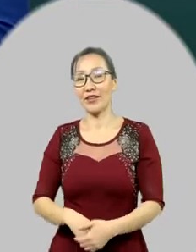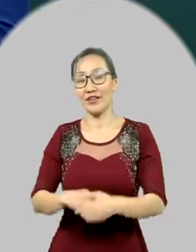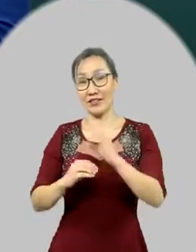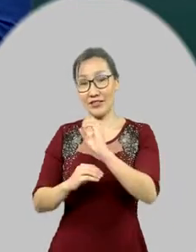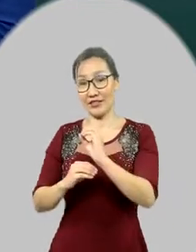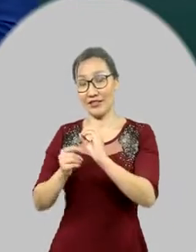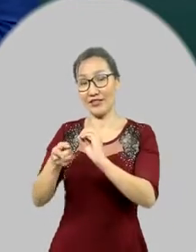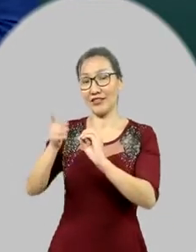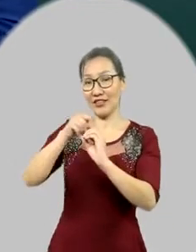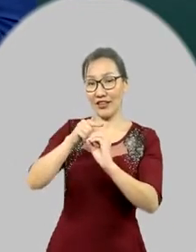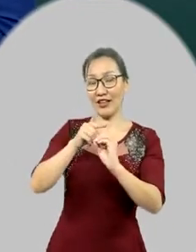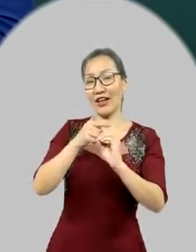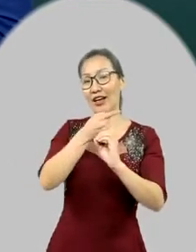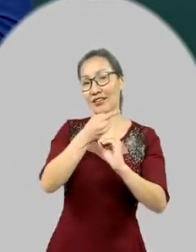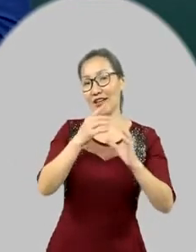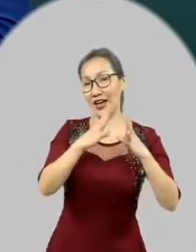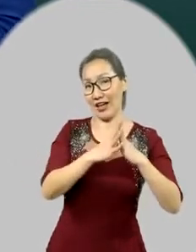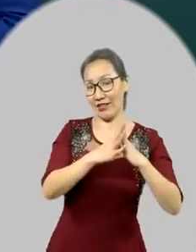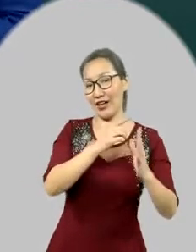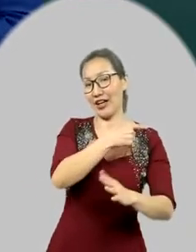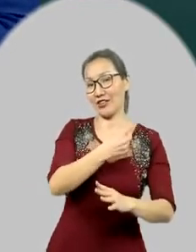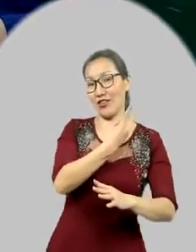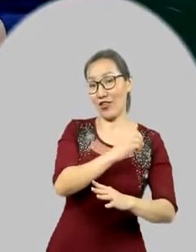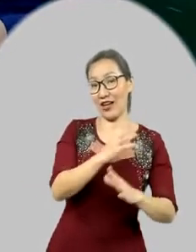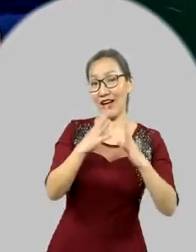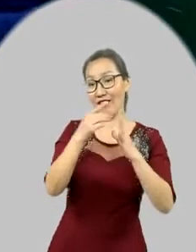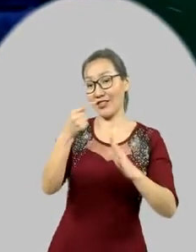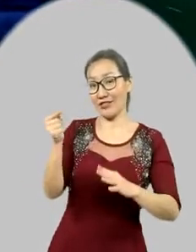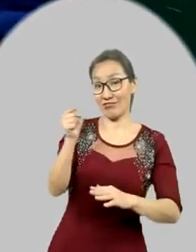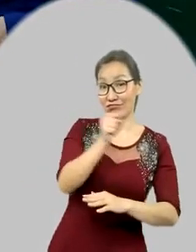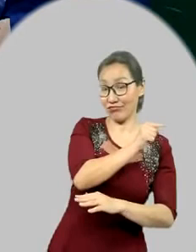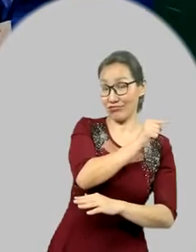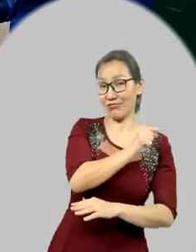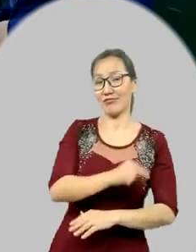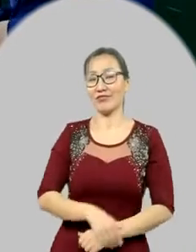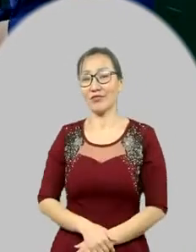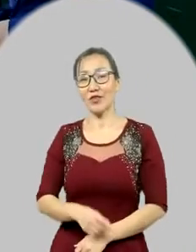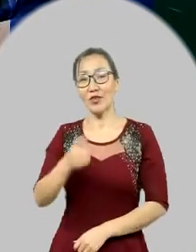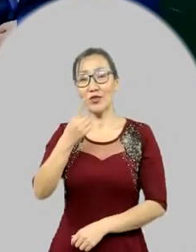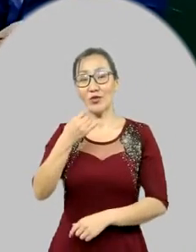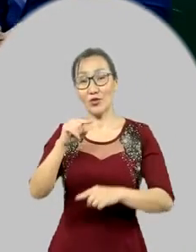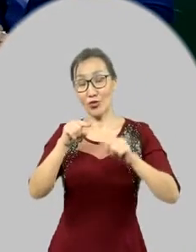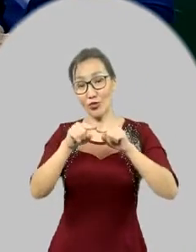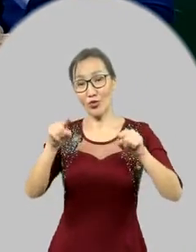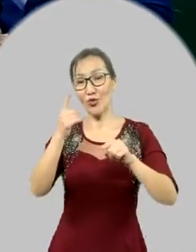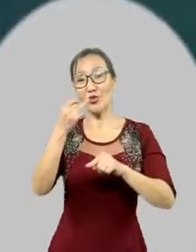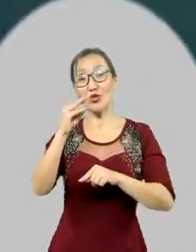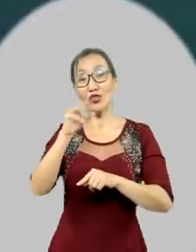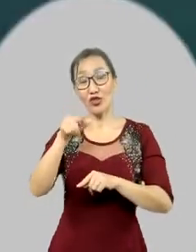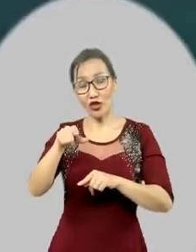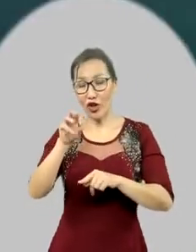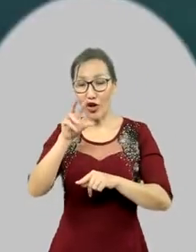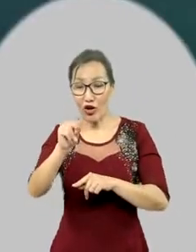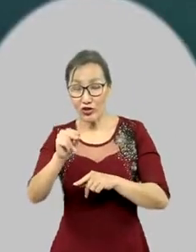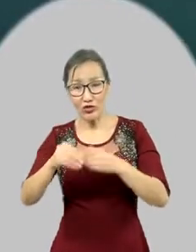Тэг, хасах 10, хасах 20. За өнөөдрийн хичээл зүй тогтлыг олж үргэлжлүүлэх.